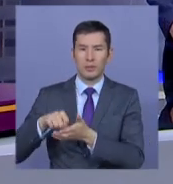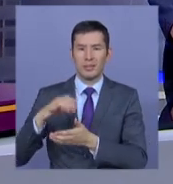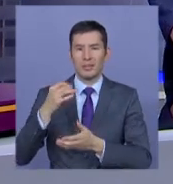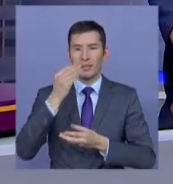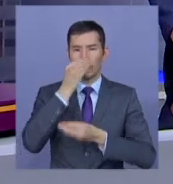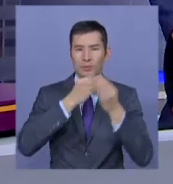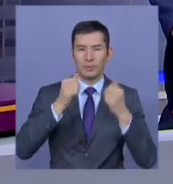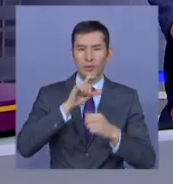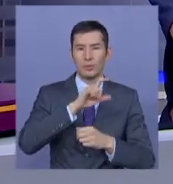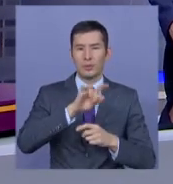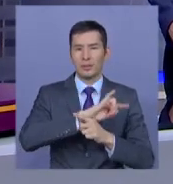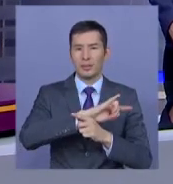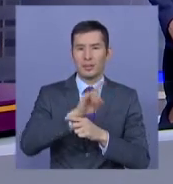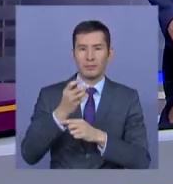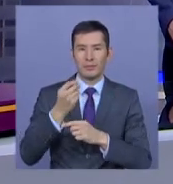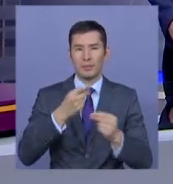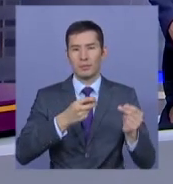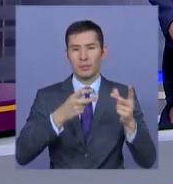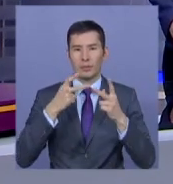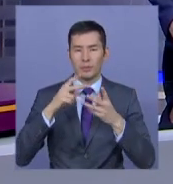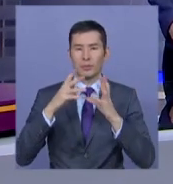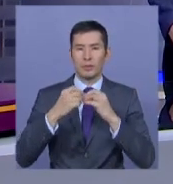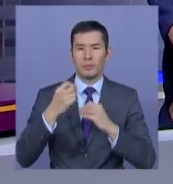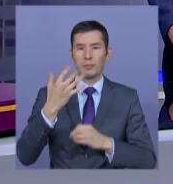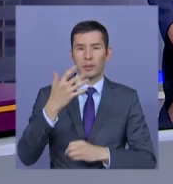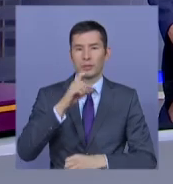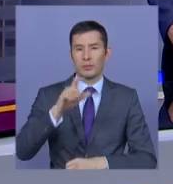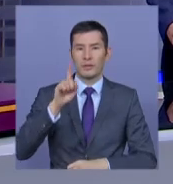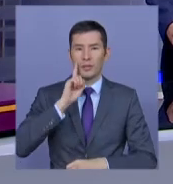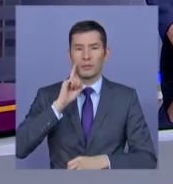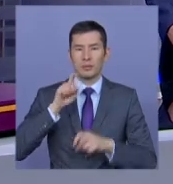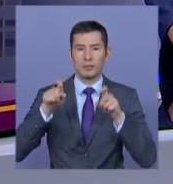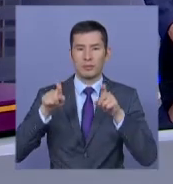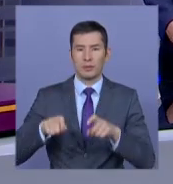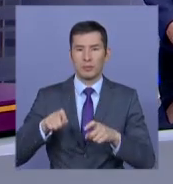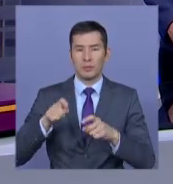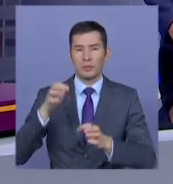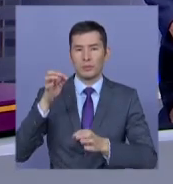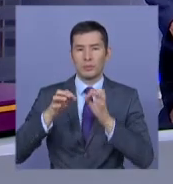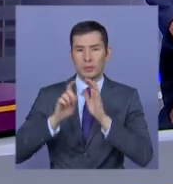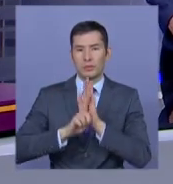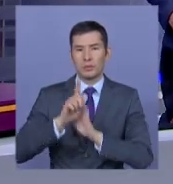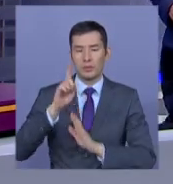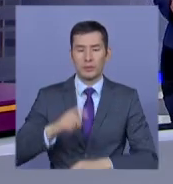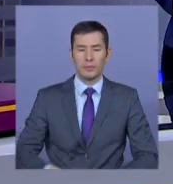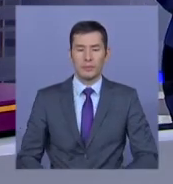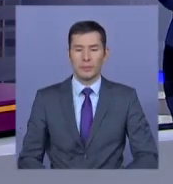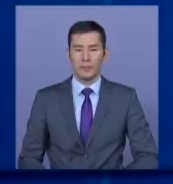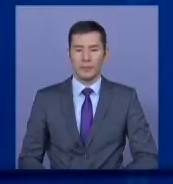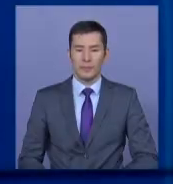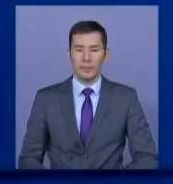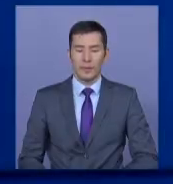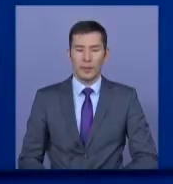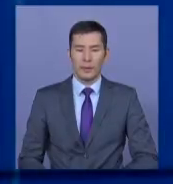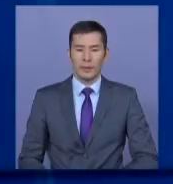деген айып тағылды. Күдікке ілінген 5 адам уақытша тергеу изоляторына қамалып, сот алды. Тергеу жұмыстары жүріп жатыр.